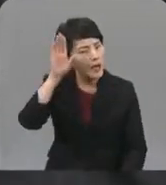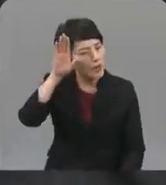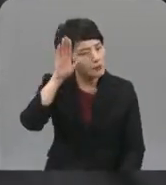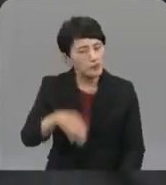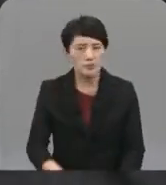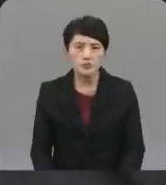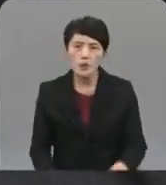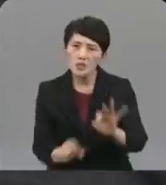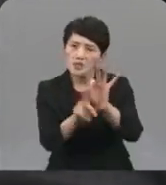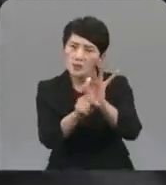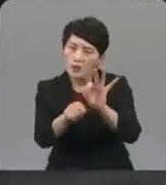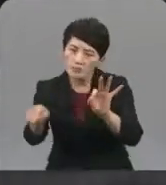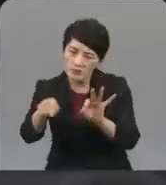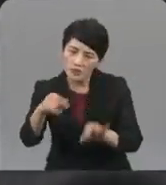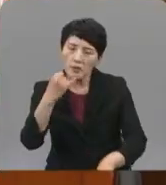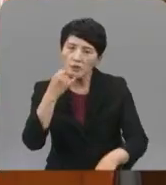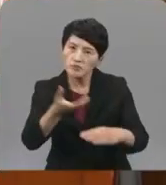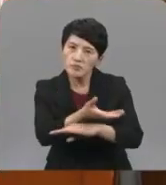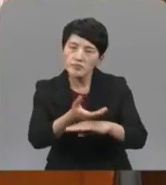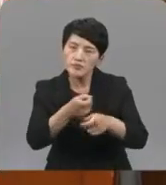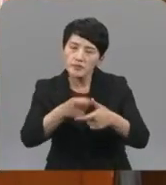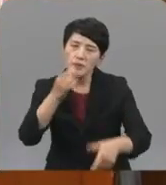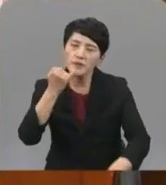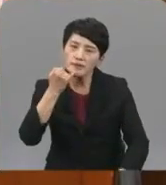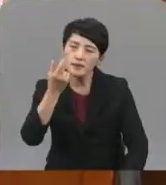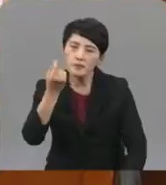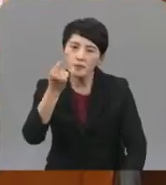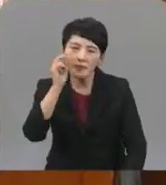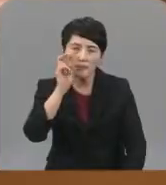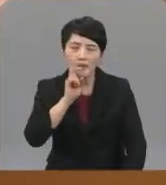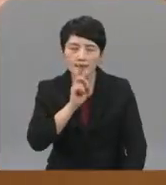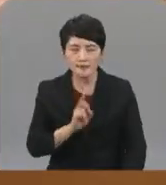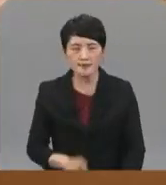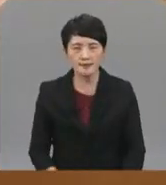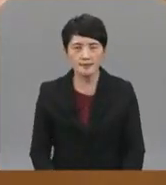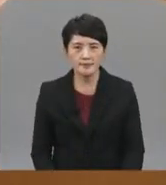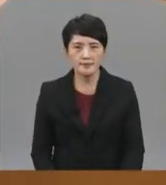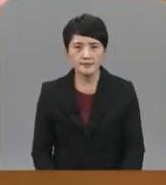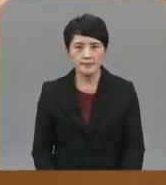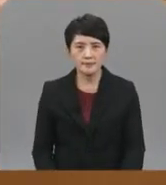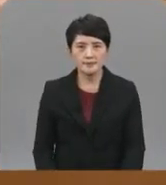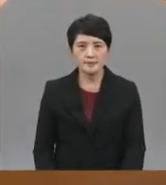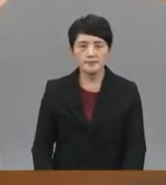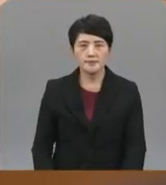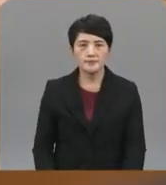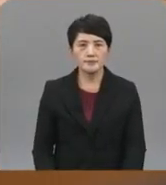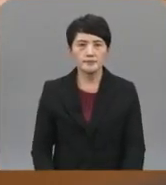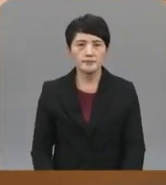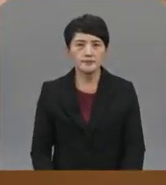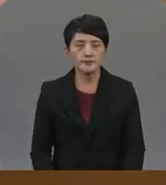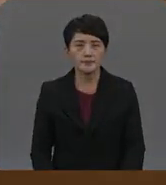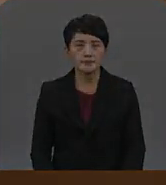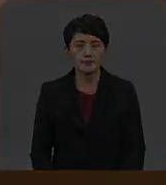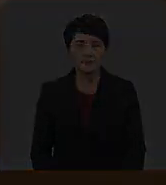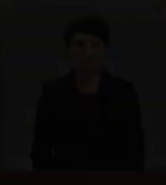43.04亿美元。若五月最终收支呈现逆差，将是贸易收支连续第十五个月出现逆差，